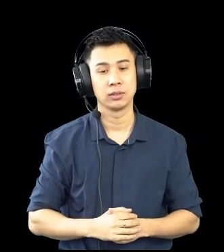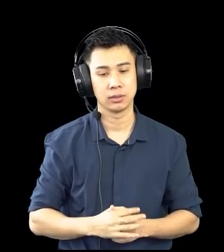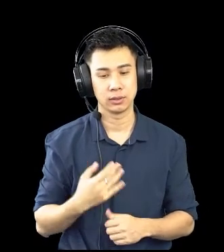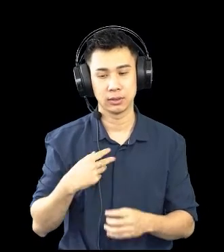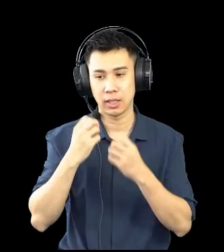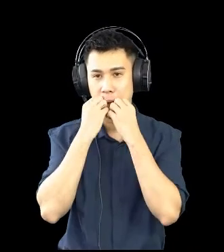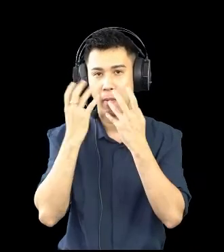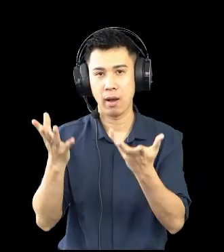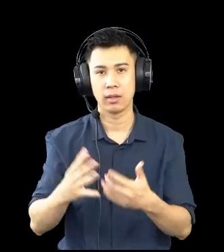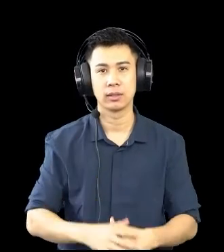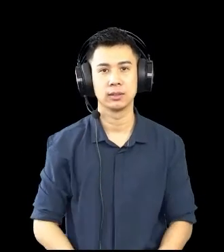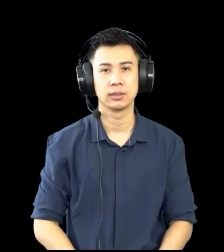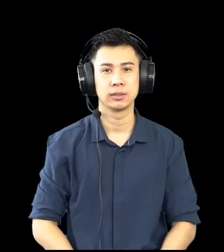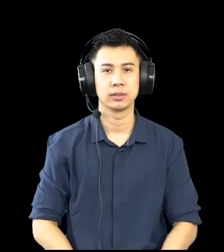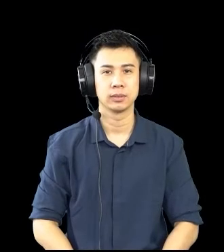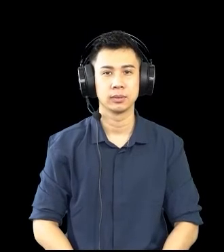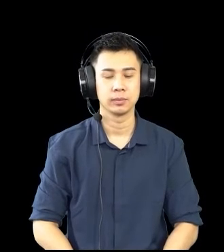bạn.